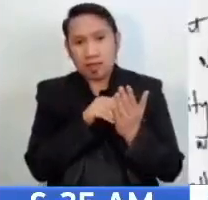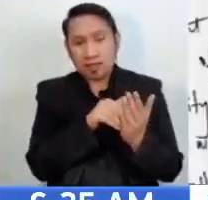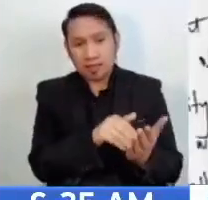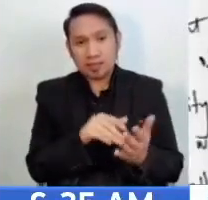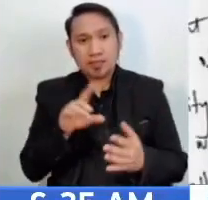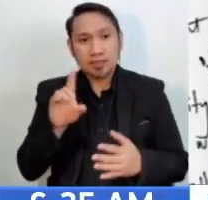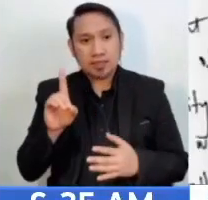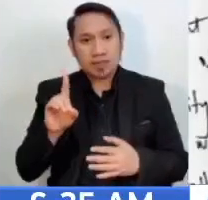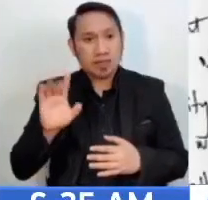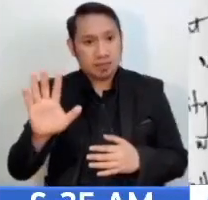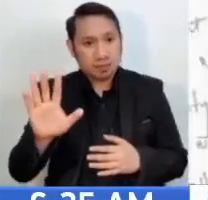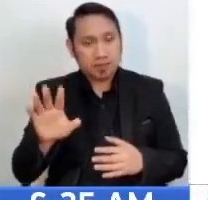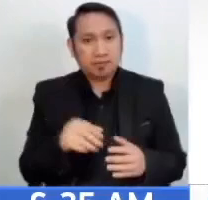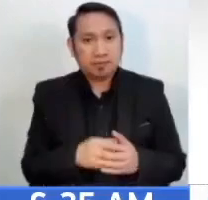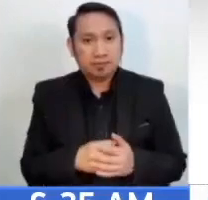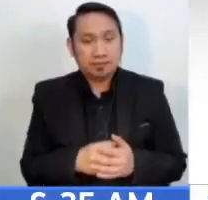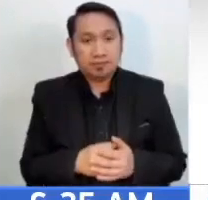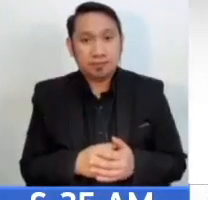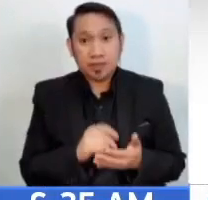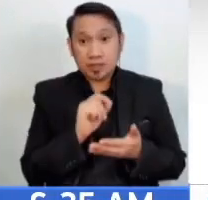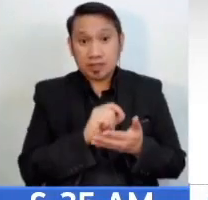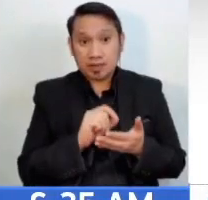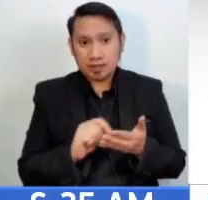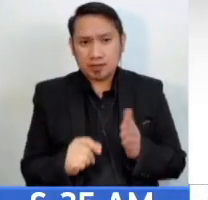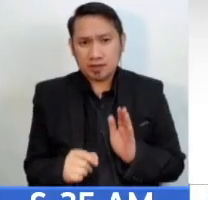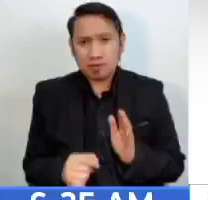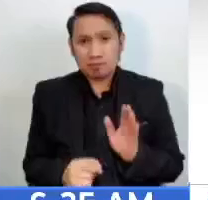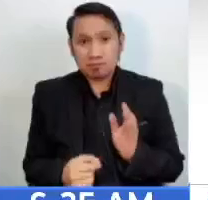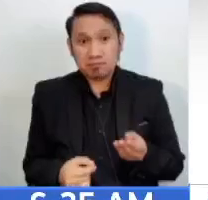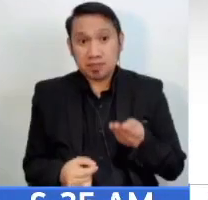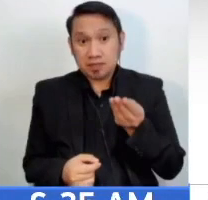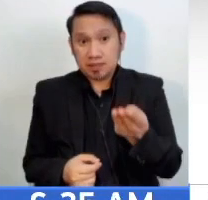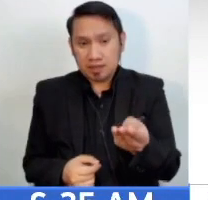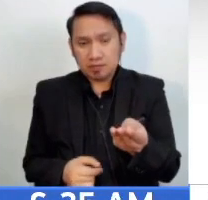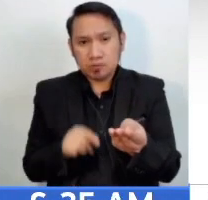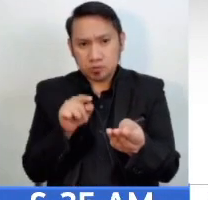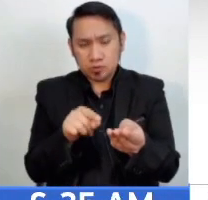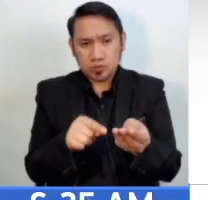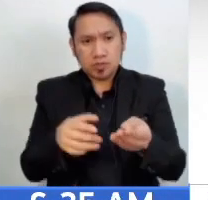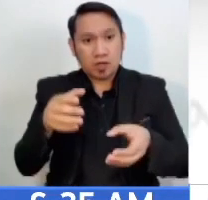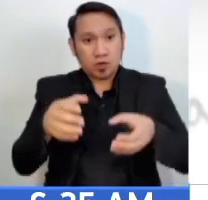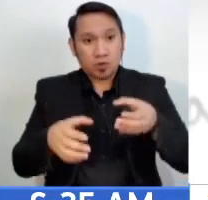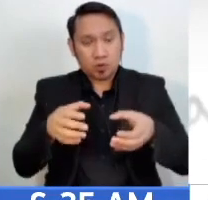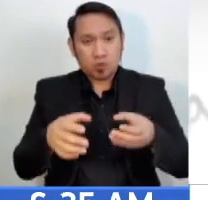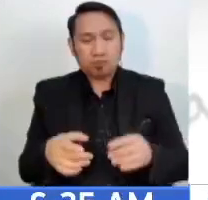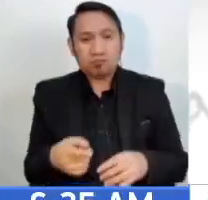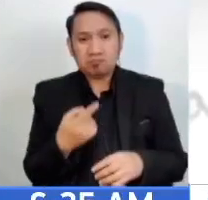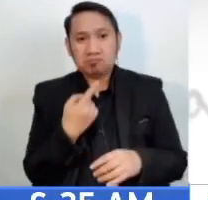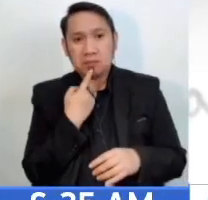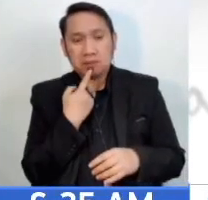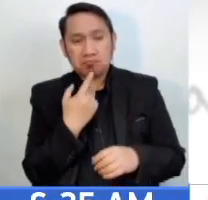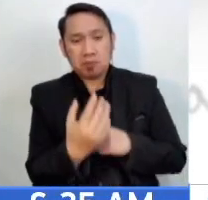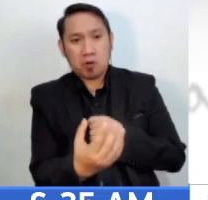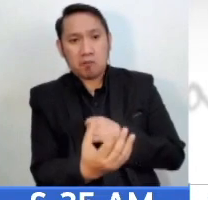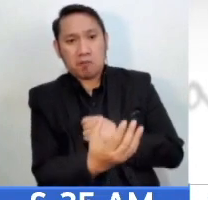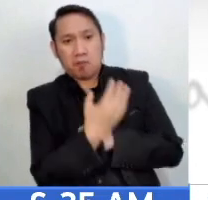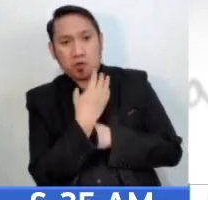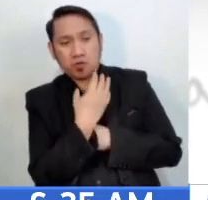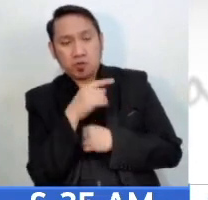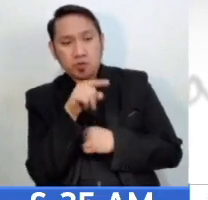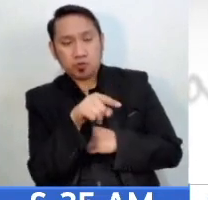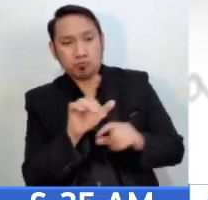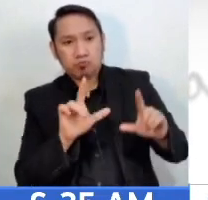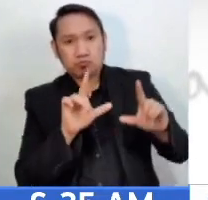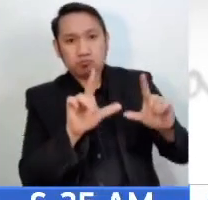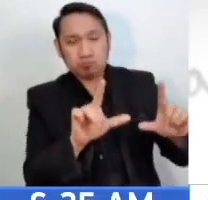kanila ibinigay sa hukom na humahawak ng kaso, sinabi nilang pinilit lamang silang idiin si De Lima. Humiling din ang mga